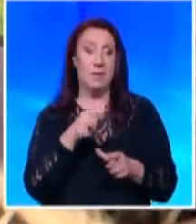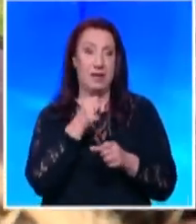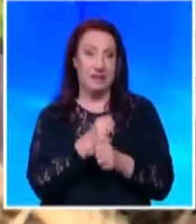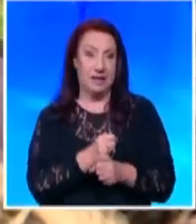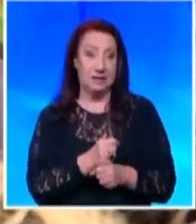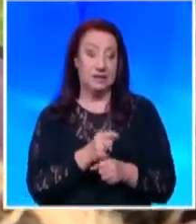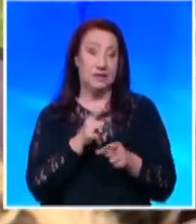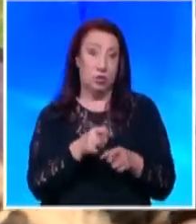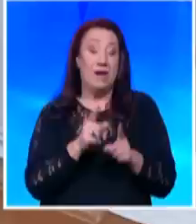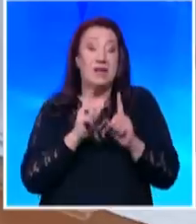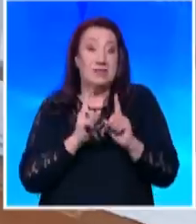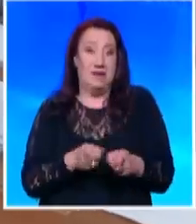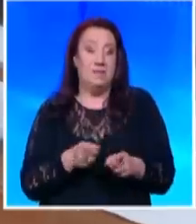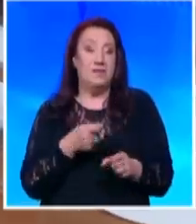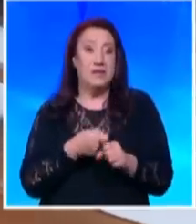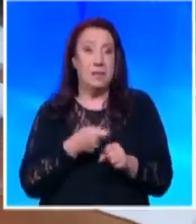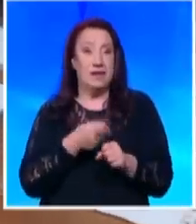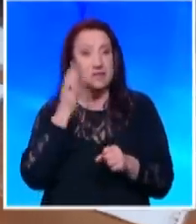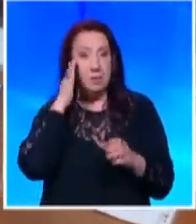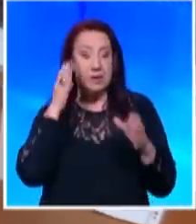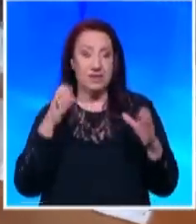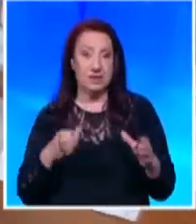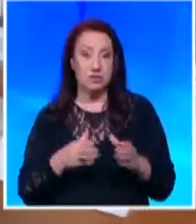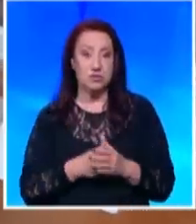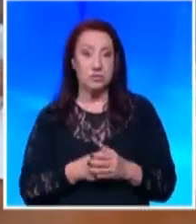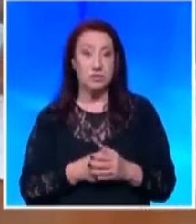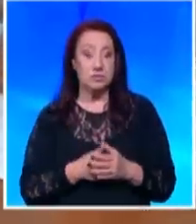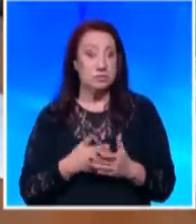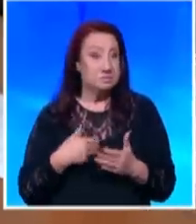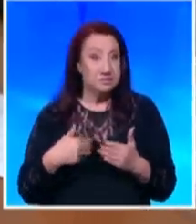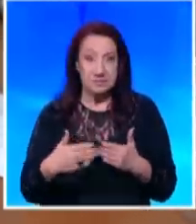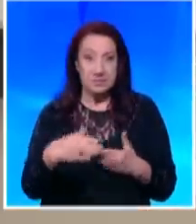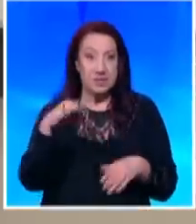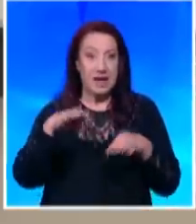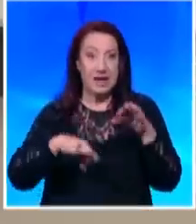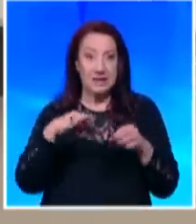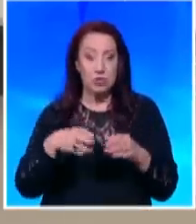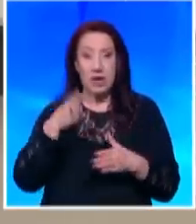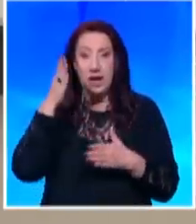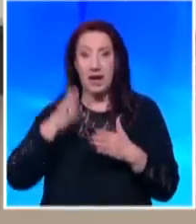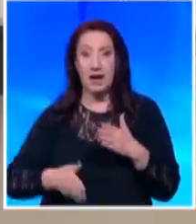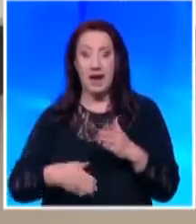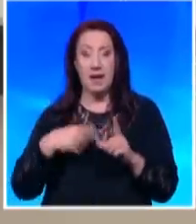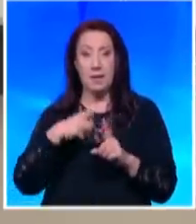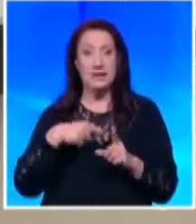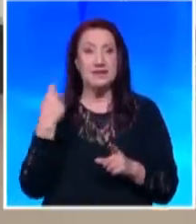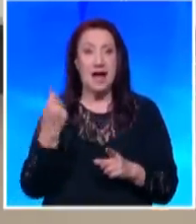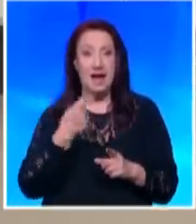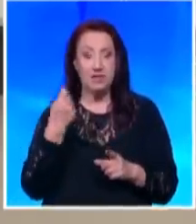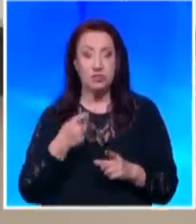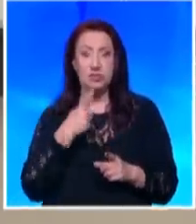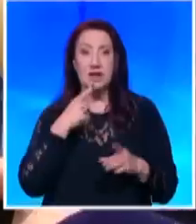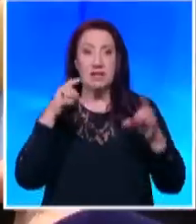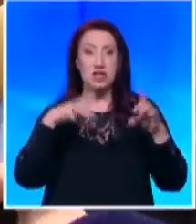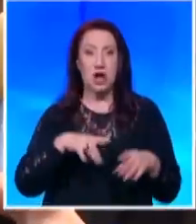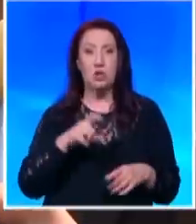Тогава и вероятността според мен е най-голяма. Избори в края на август или началото на септември, какви са рисковете, господин президент? Рисковете